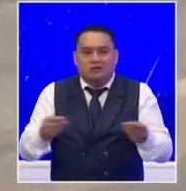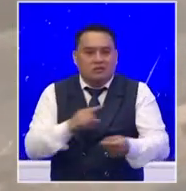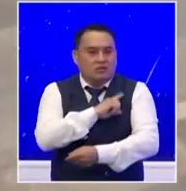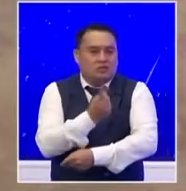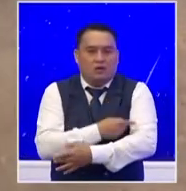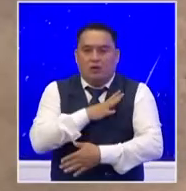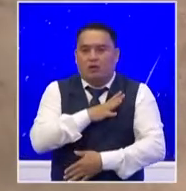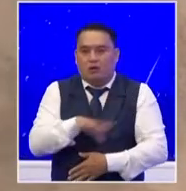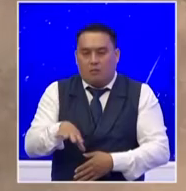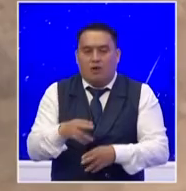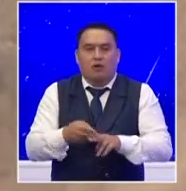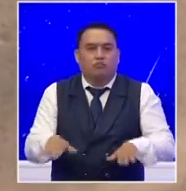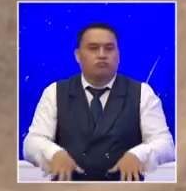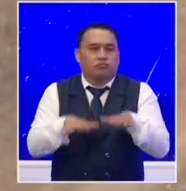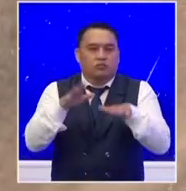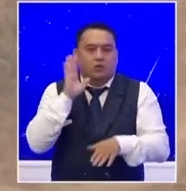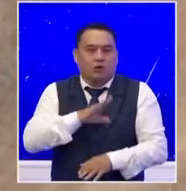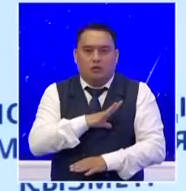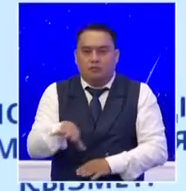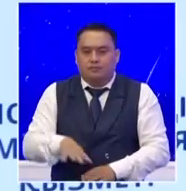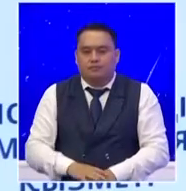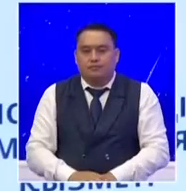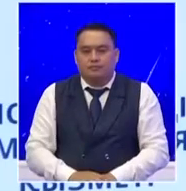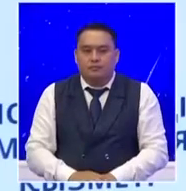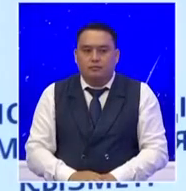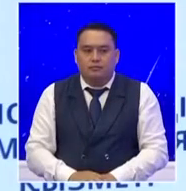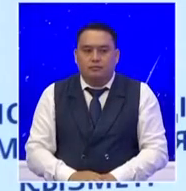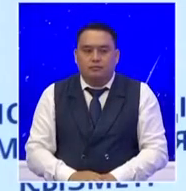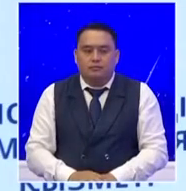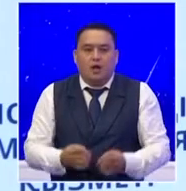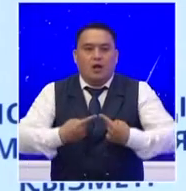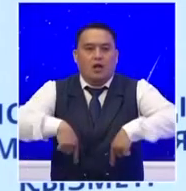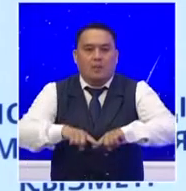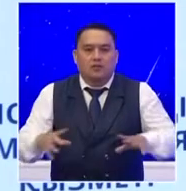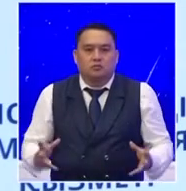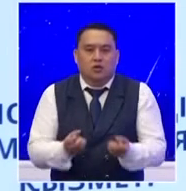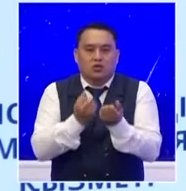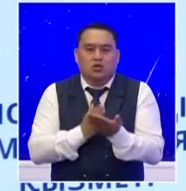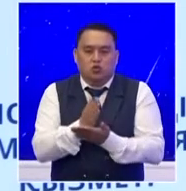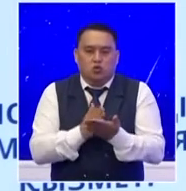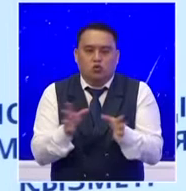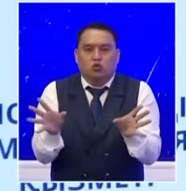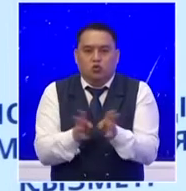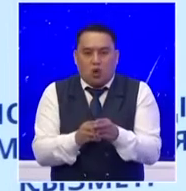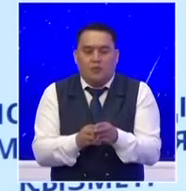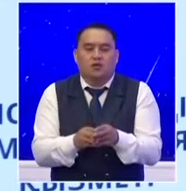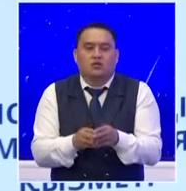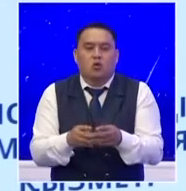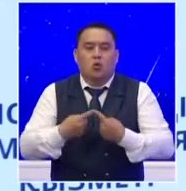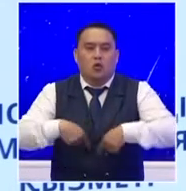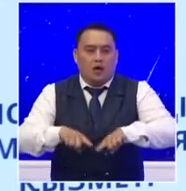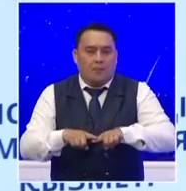один населенный пункт не подтоплен. Департаментом по чрезвычайным ситуациям Алматинской области совместно с местным исполнительным